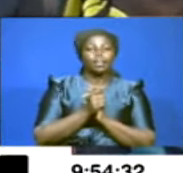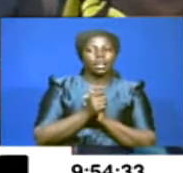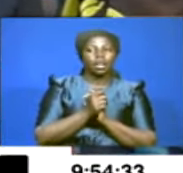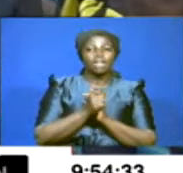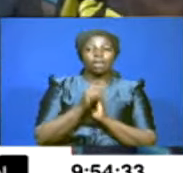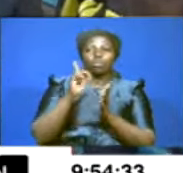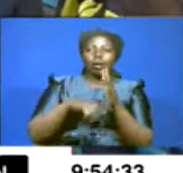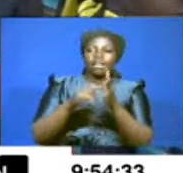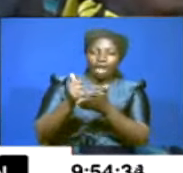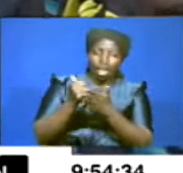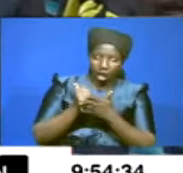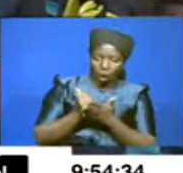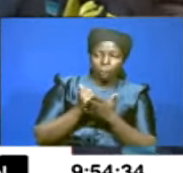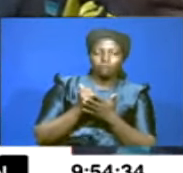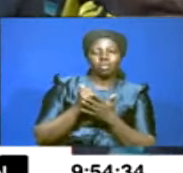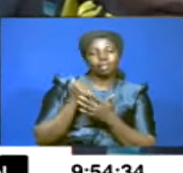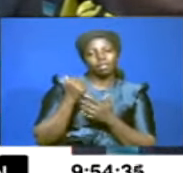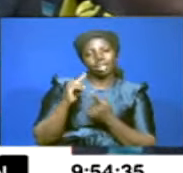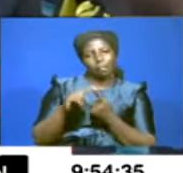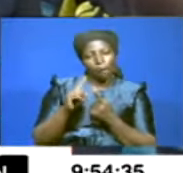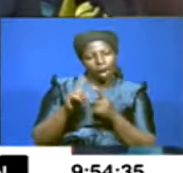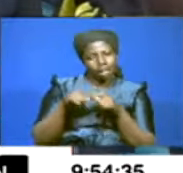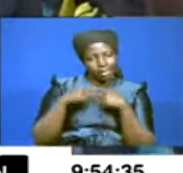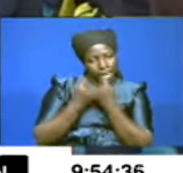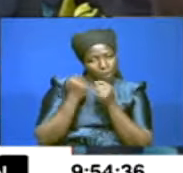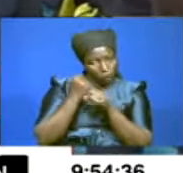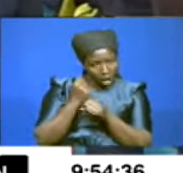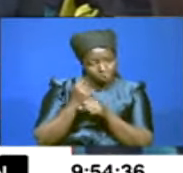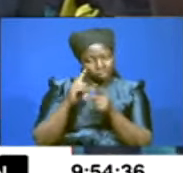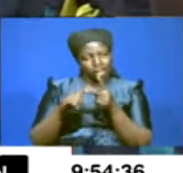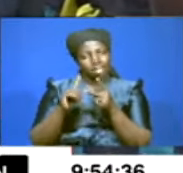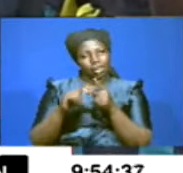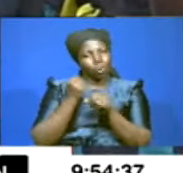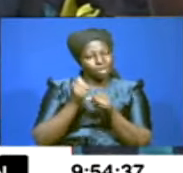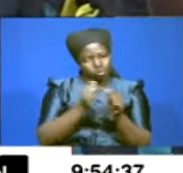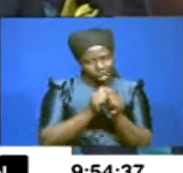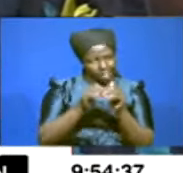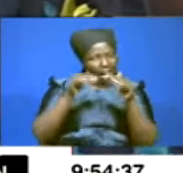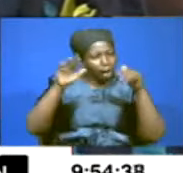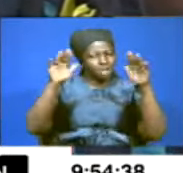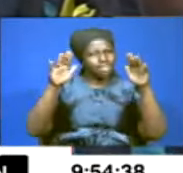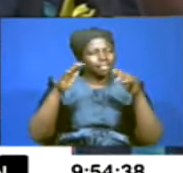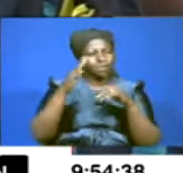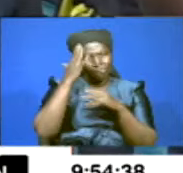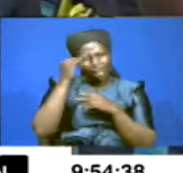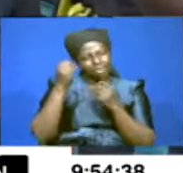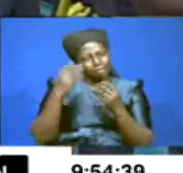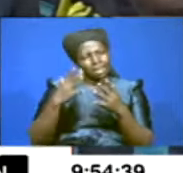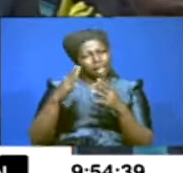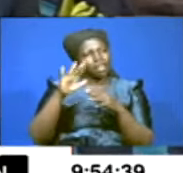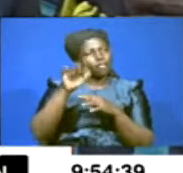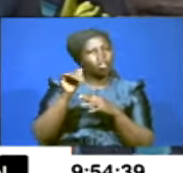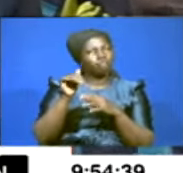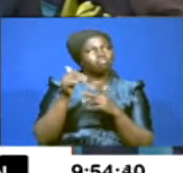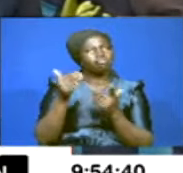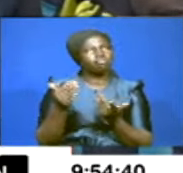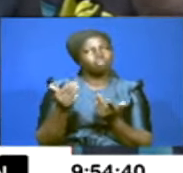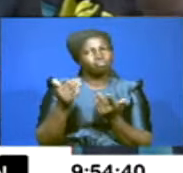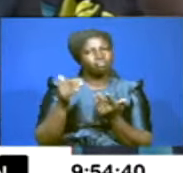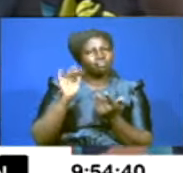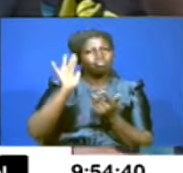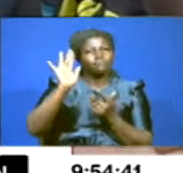na kusaidiana tukiwa huko nje. Juu wengi wetu wanatoka pamoja kwao